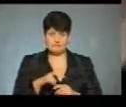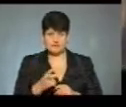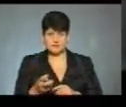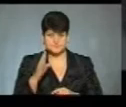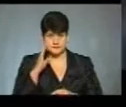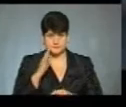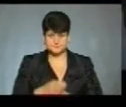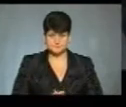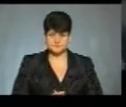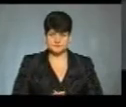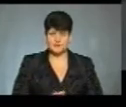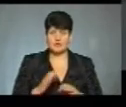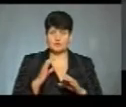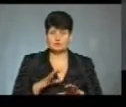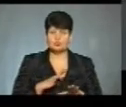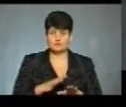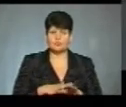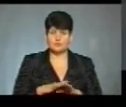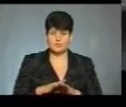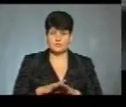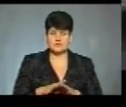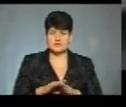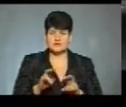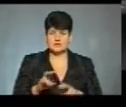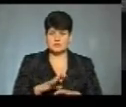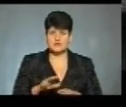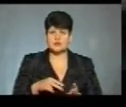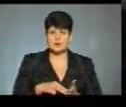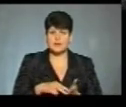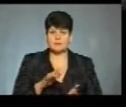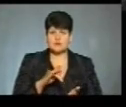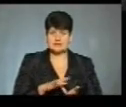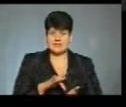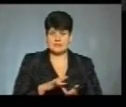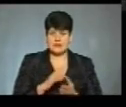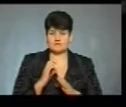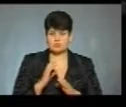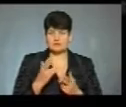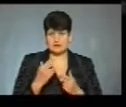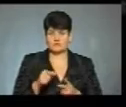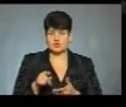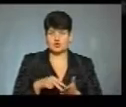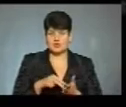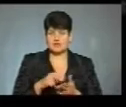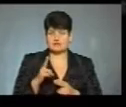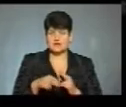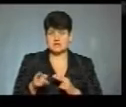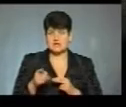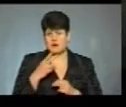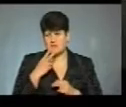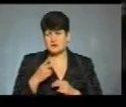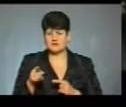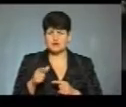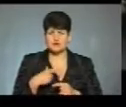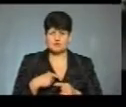хлопці. Автобус був повний, не було сидячих. Я стояла по центрі автобуса, да, вони стояли в кінці автобуса. Я бачила, там вони